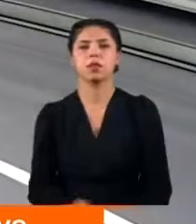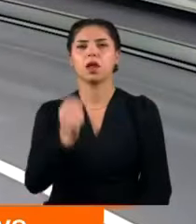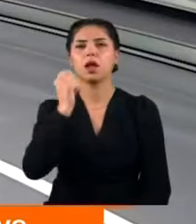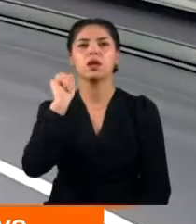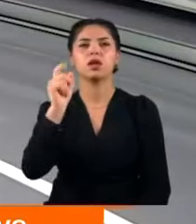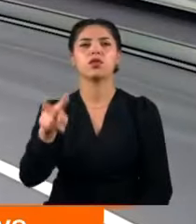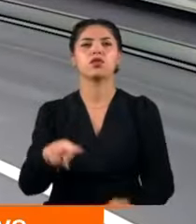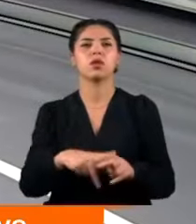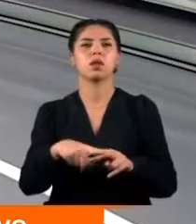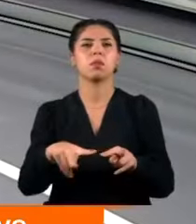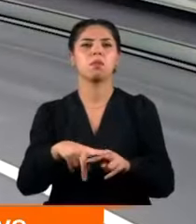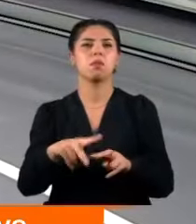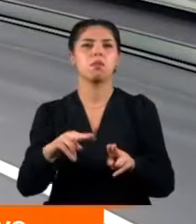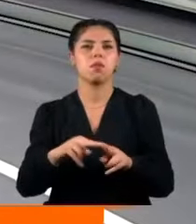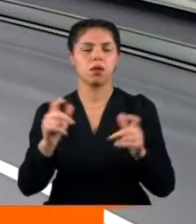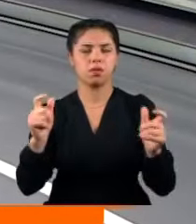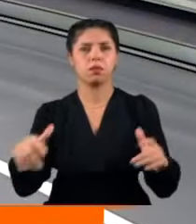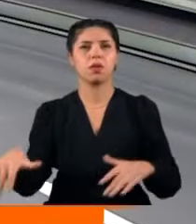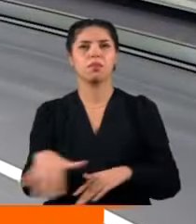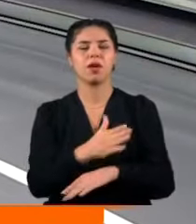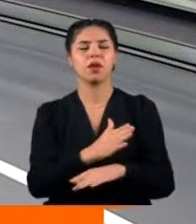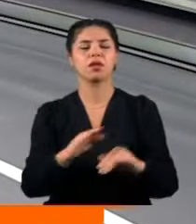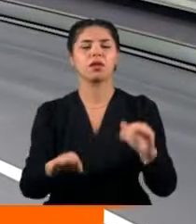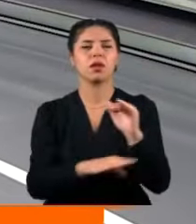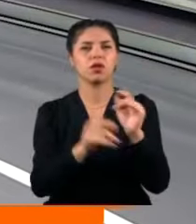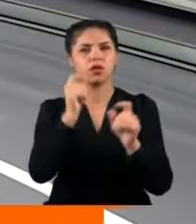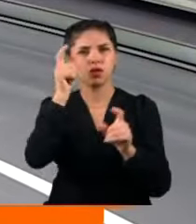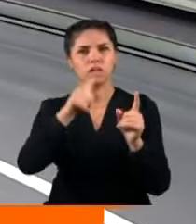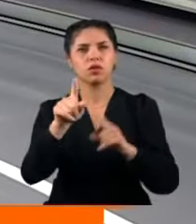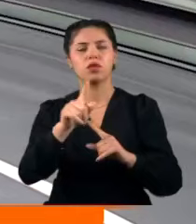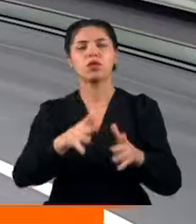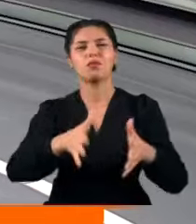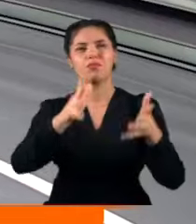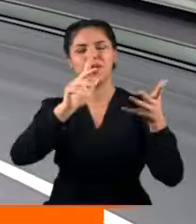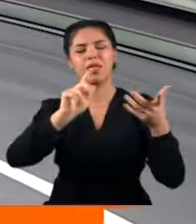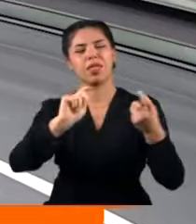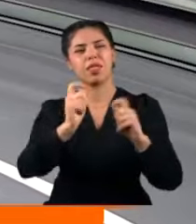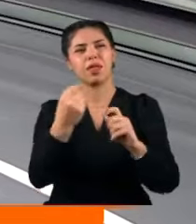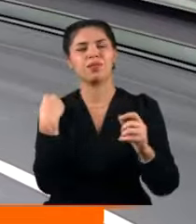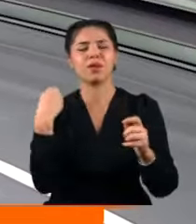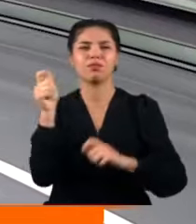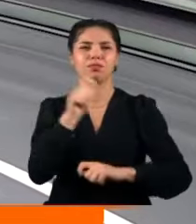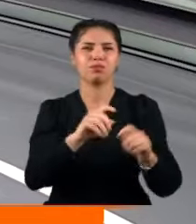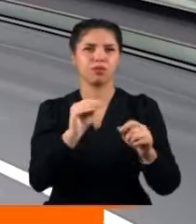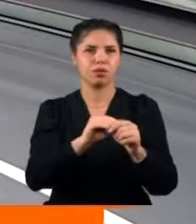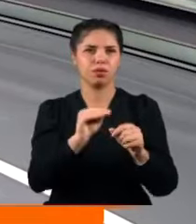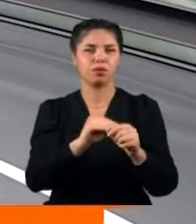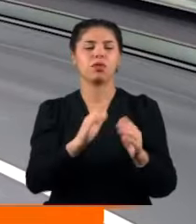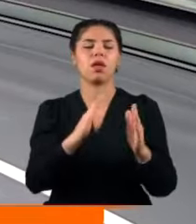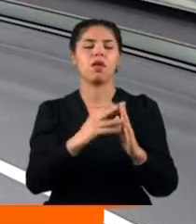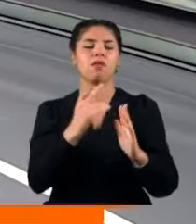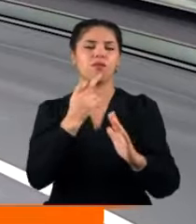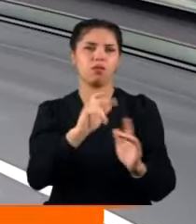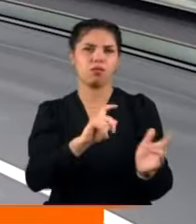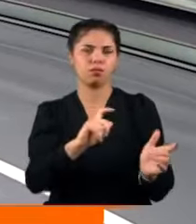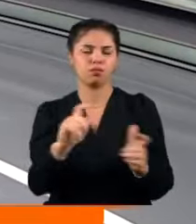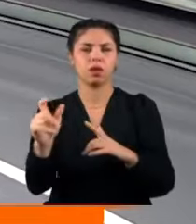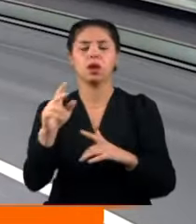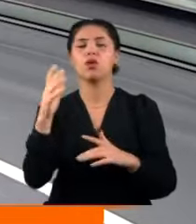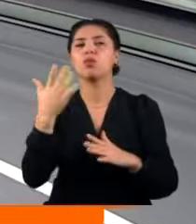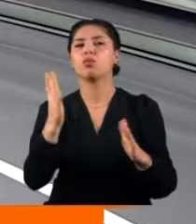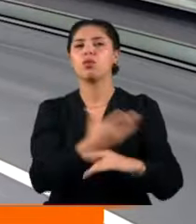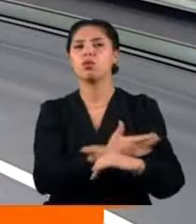Ankara Mamak'ta bir mahallenin Sakinleri kentsel dönüşüm kapsamında evlerini boşalttı Büyükşehir Belediyesi ile sözleşme imzaladılar 8.500 üzerinde